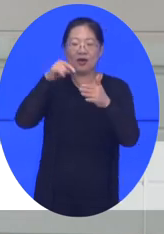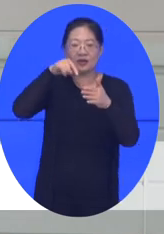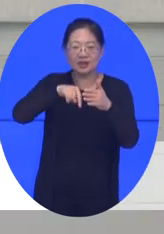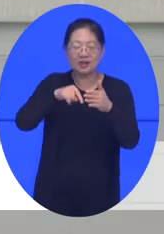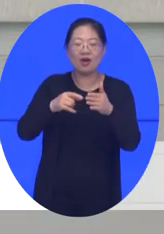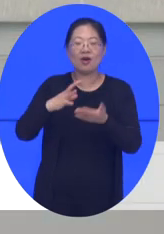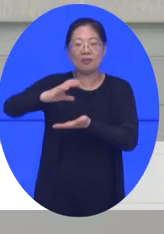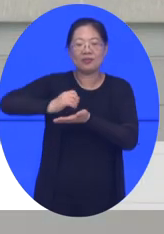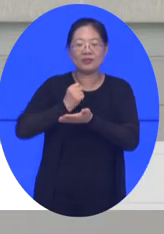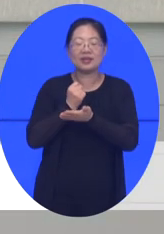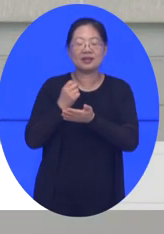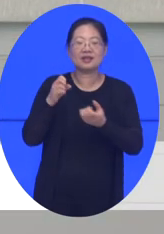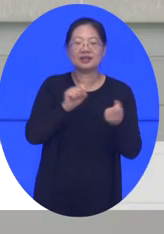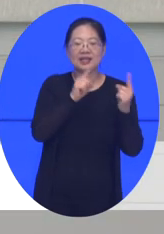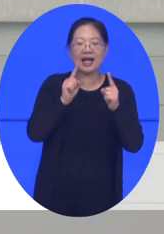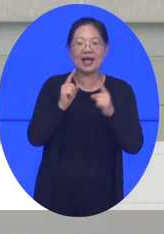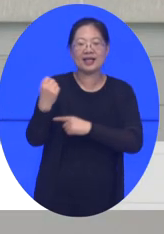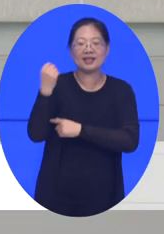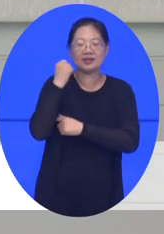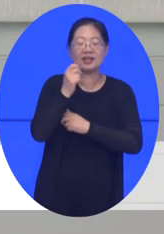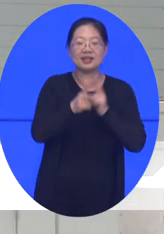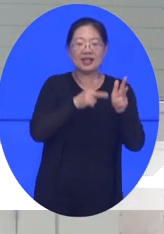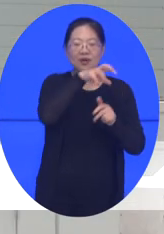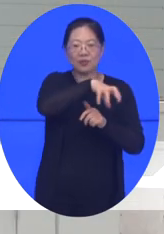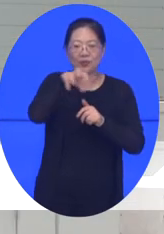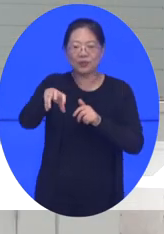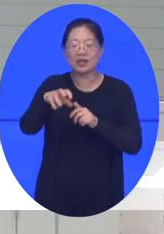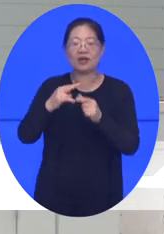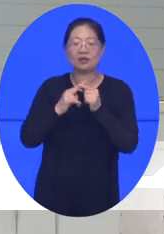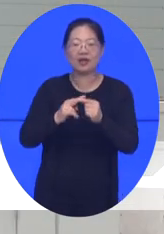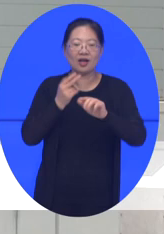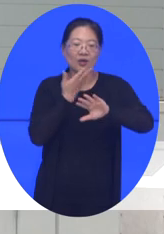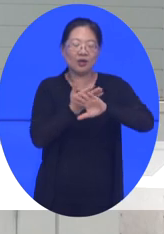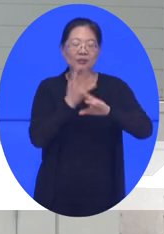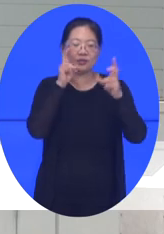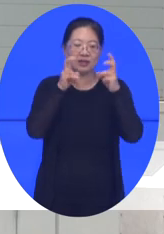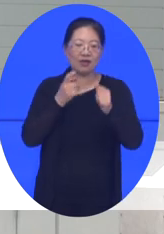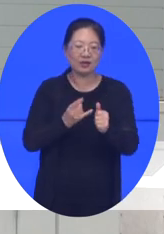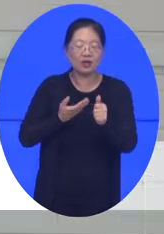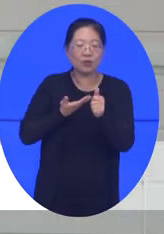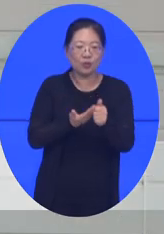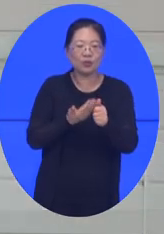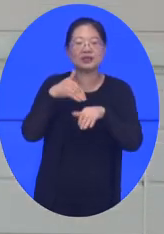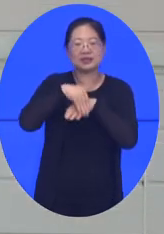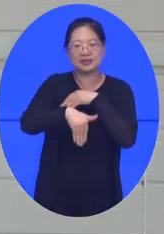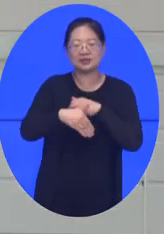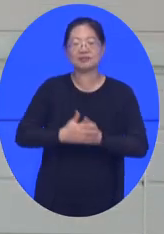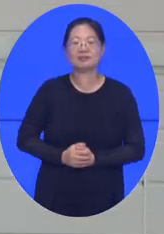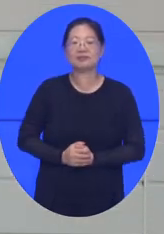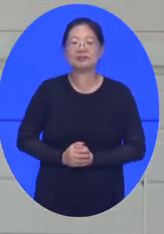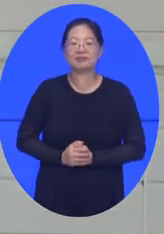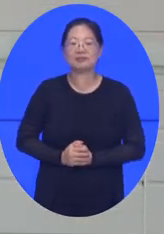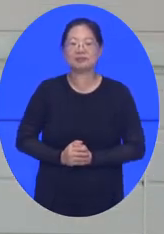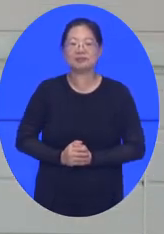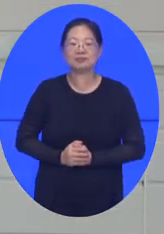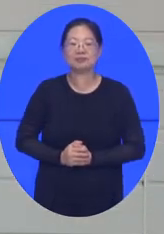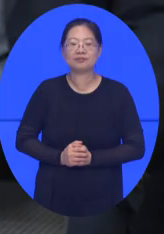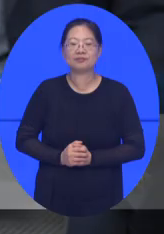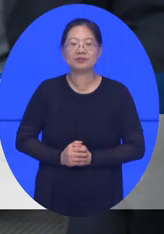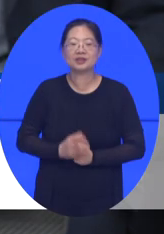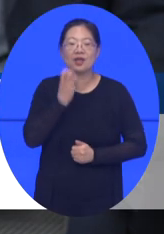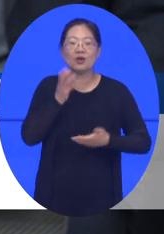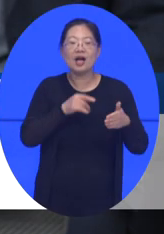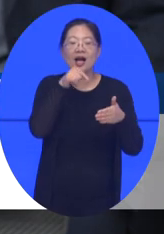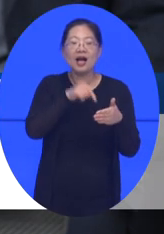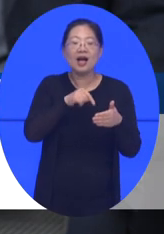나오는 재생에너지를 산단 내 공장은 물론 외부 기업에도 공급하는 형태로 진행합니다. 경기도에